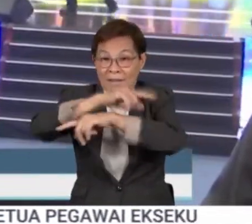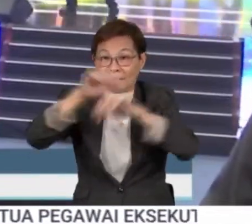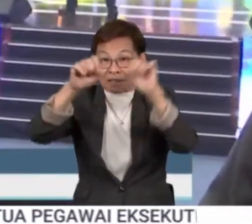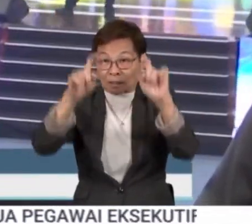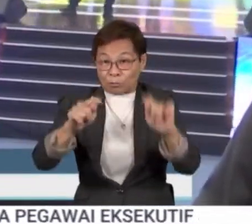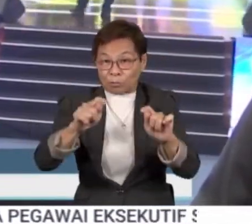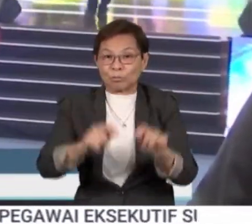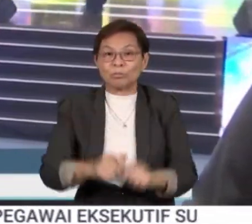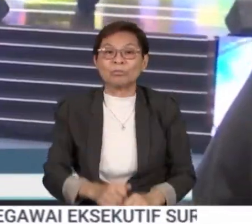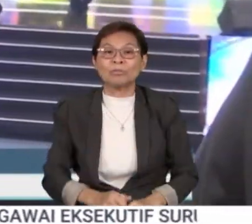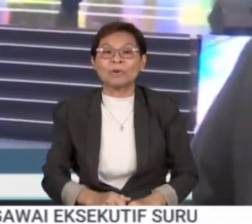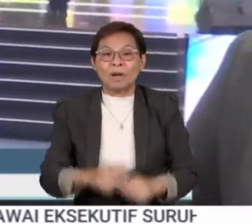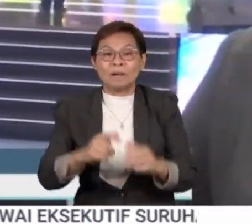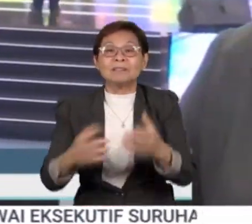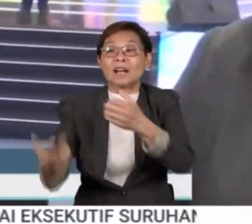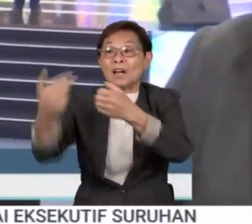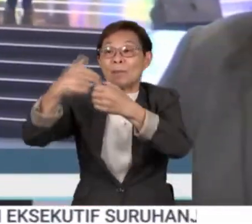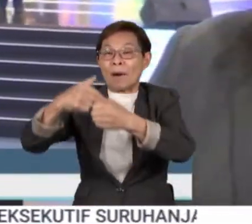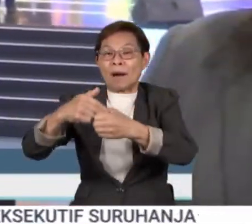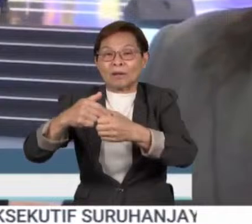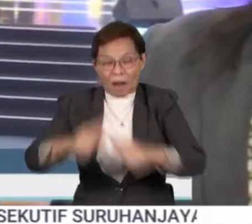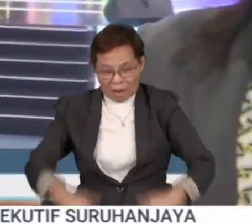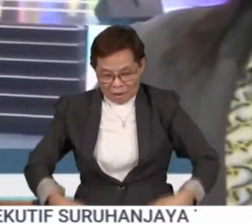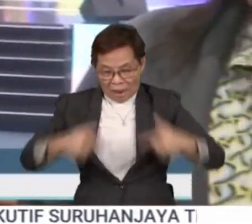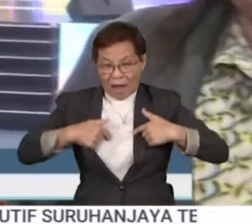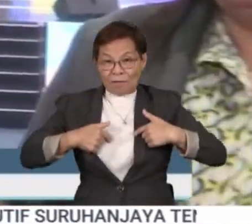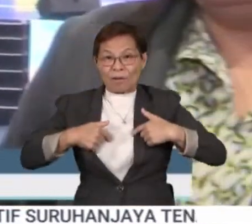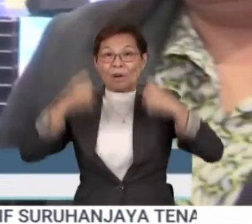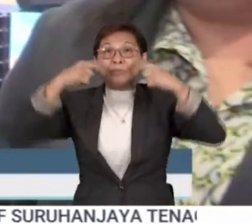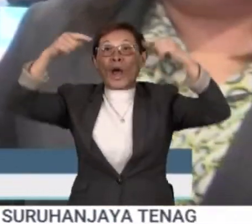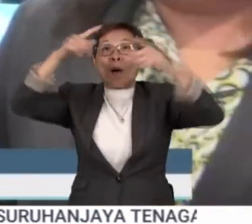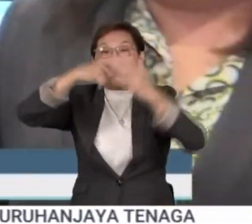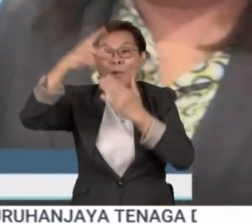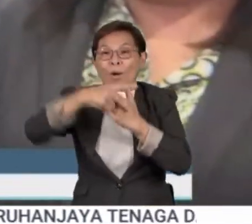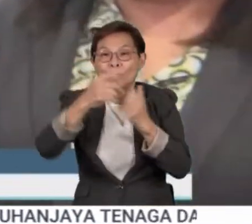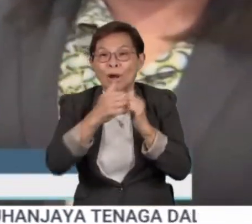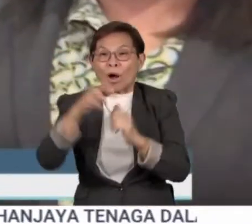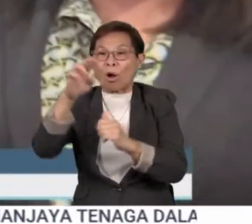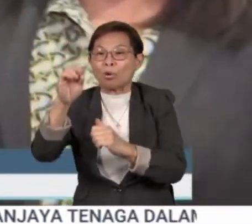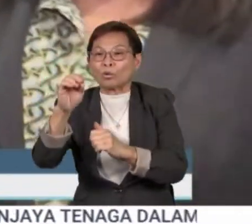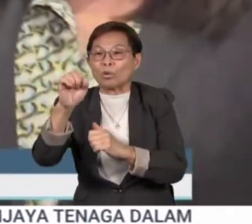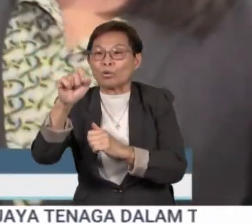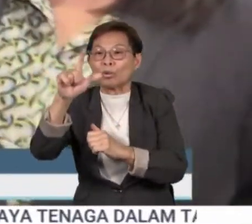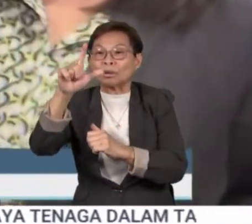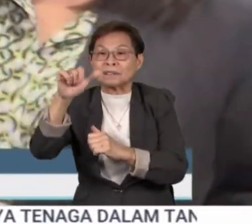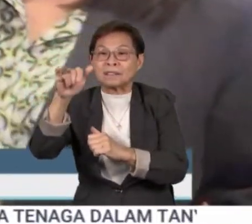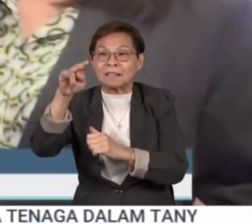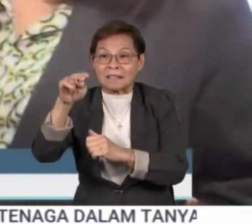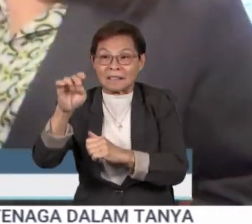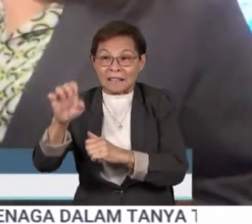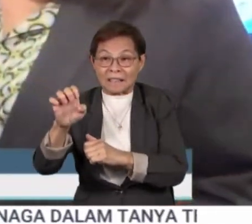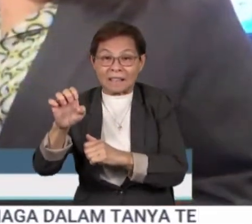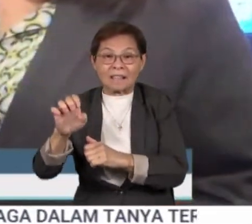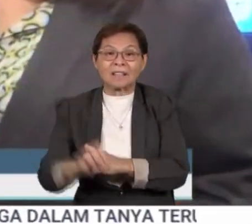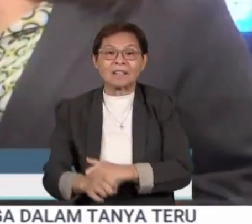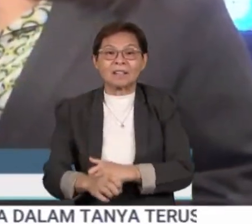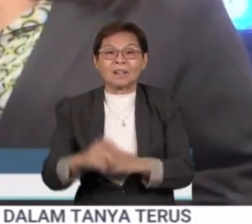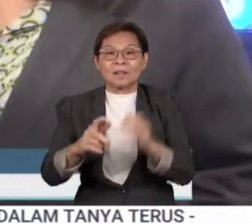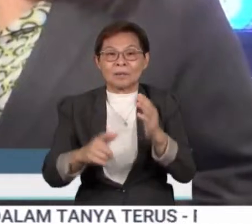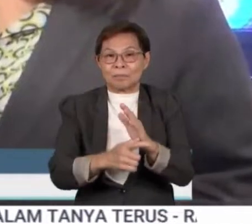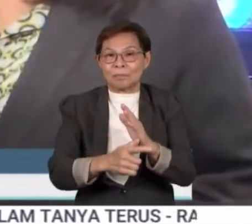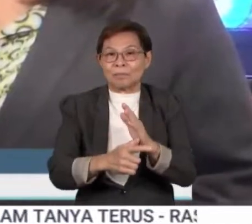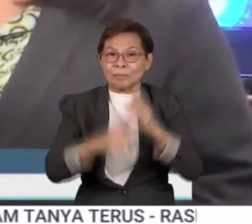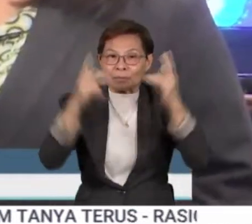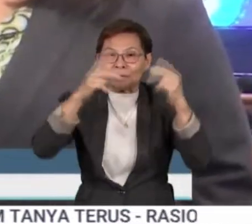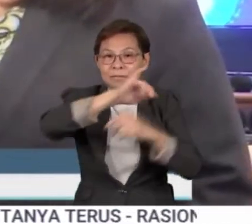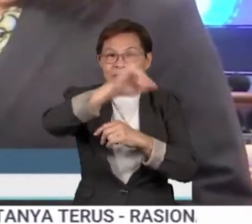bersama pihak yang terlibat secara langsung menjayakan program ini bersama dengan Puan Roslina Imran, Penolong Pengarah Unit Pembangunan Bakat Murid